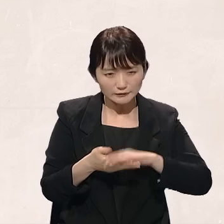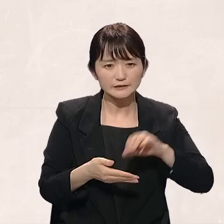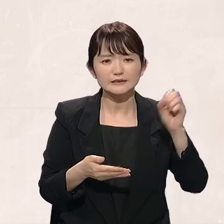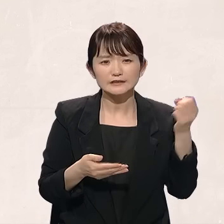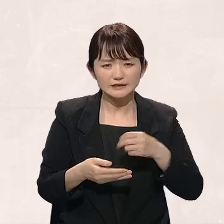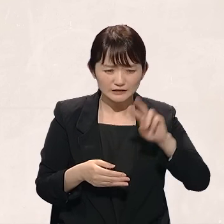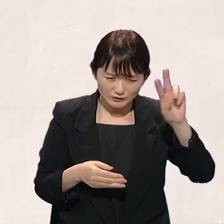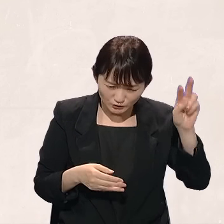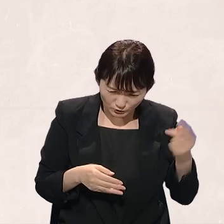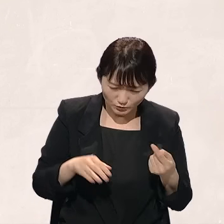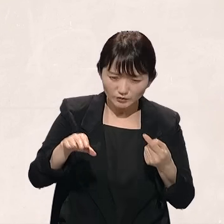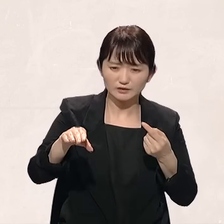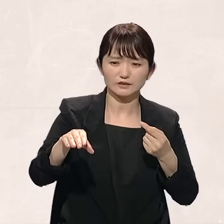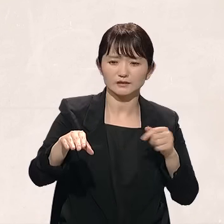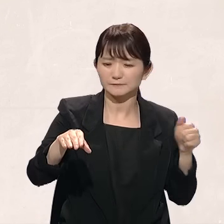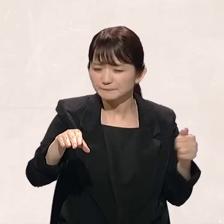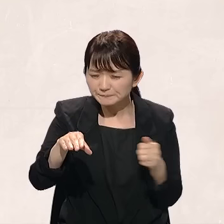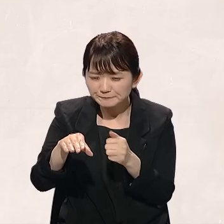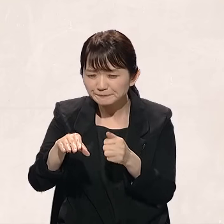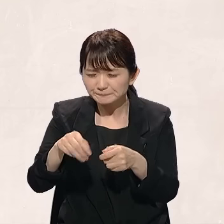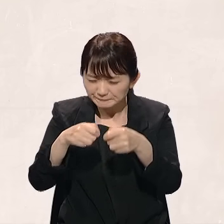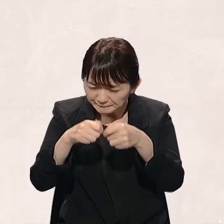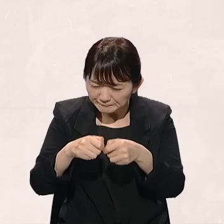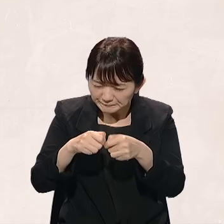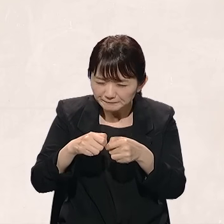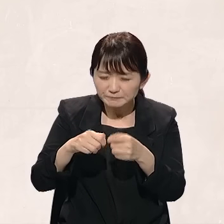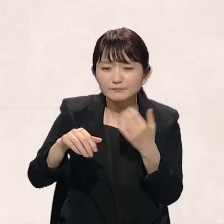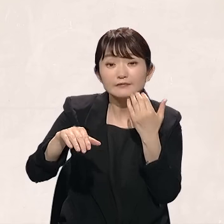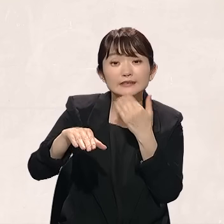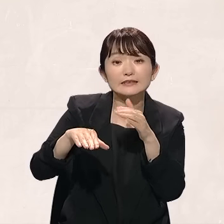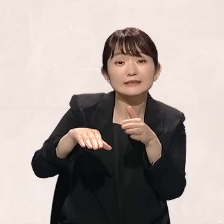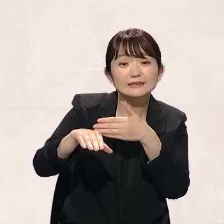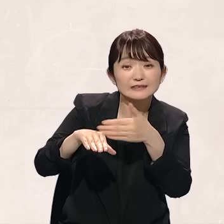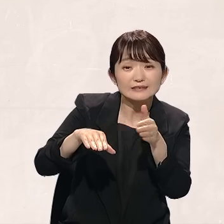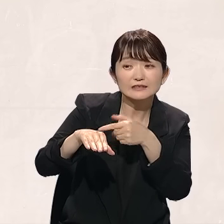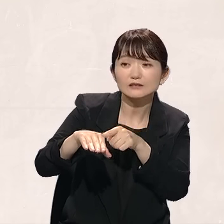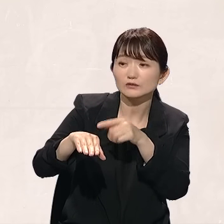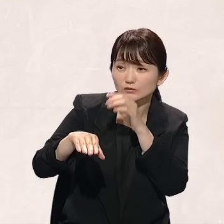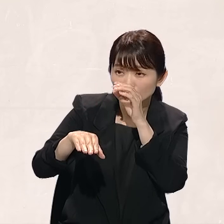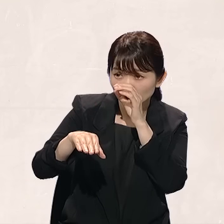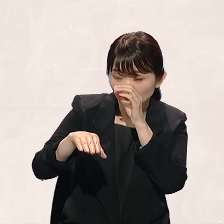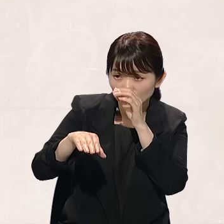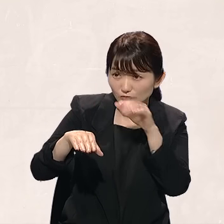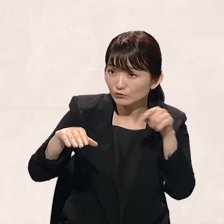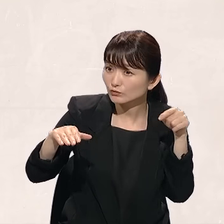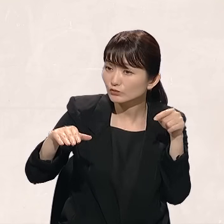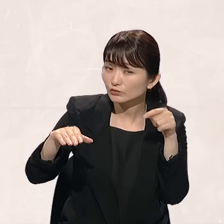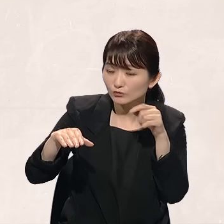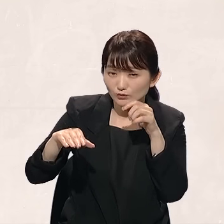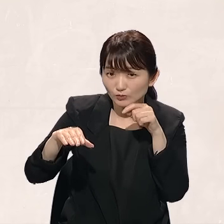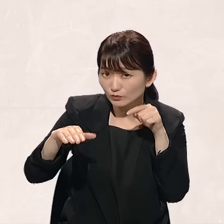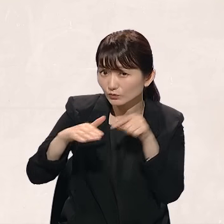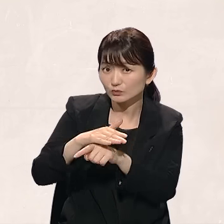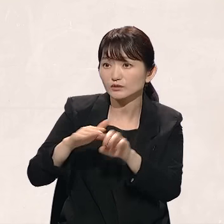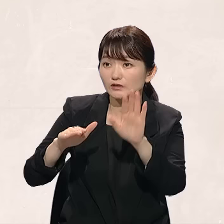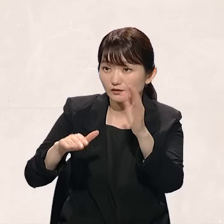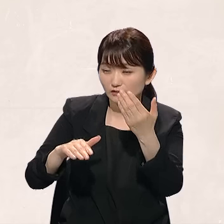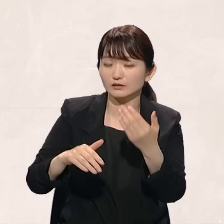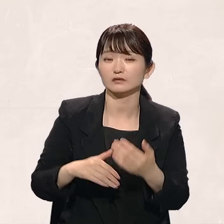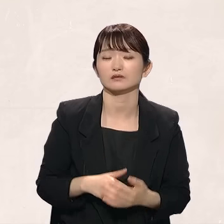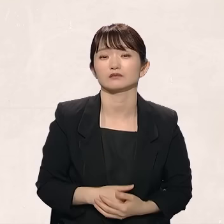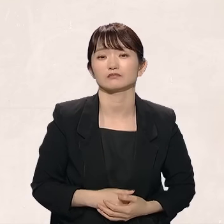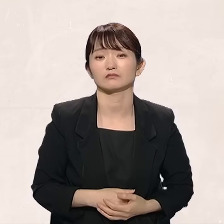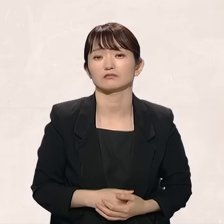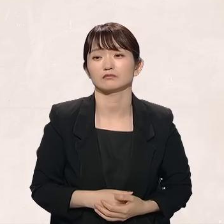와가지고 거기 꼼꼼하게 다 이렇게 나름대로 페인트를 칠하는 그 조치를 한 거 아니냐. 그래서 상대성을 주장을